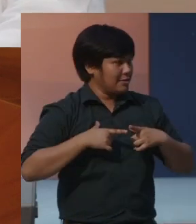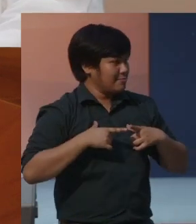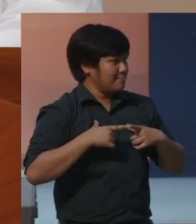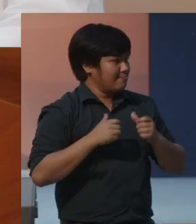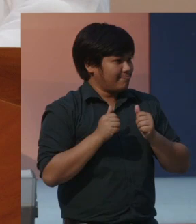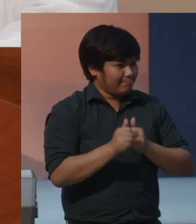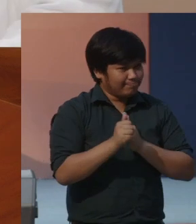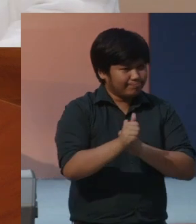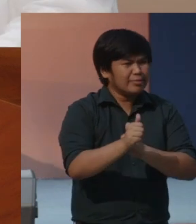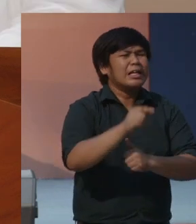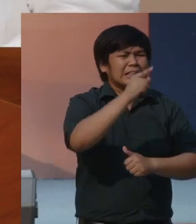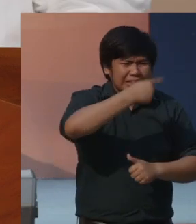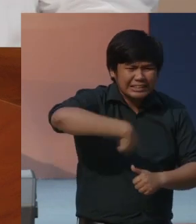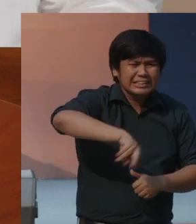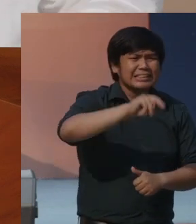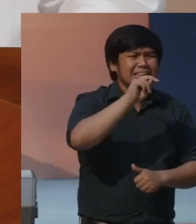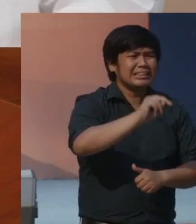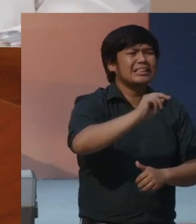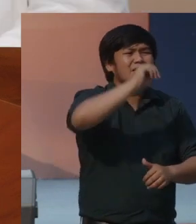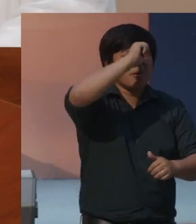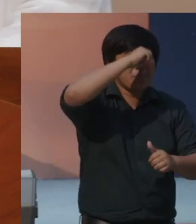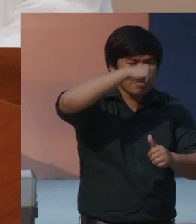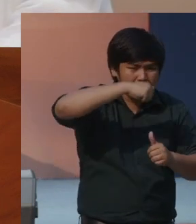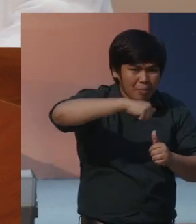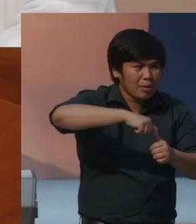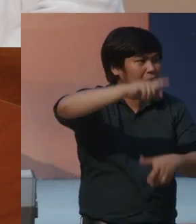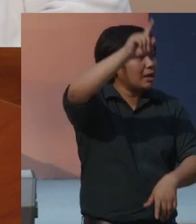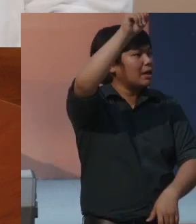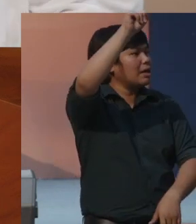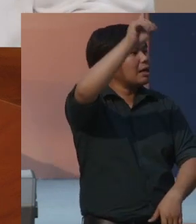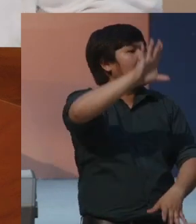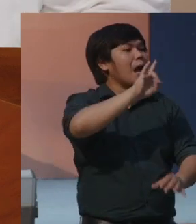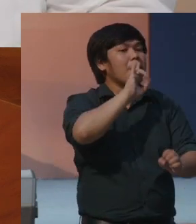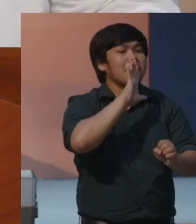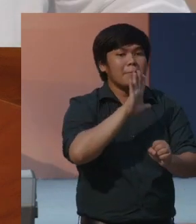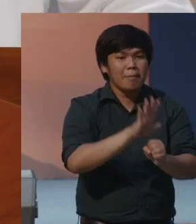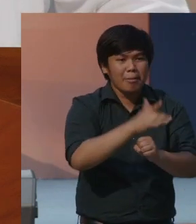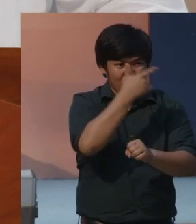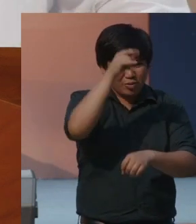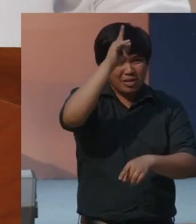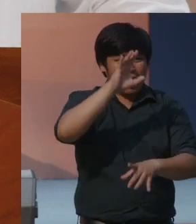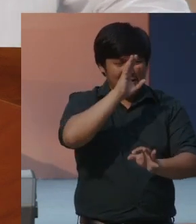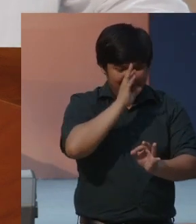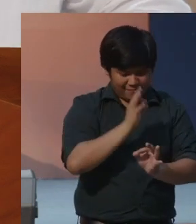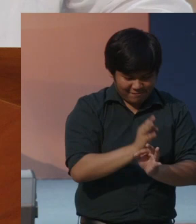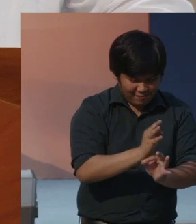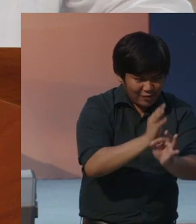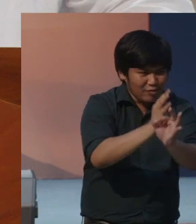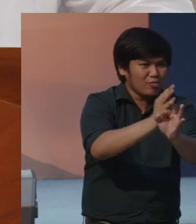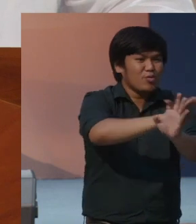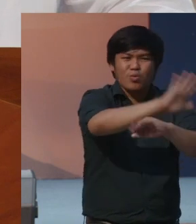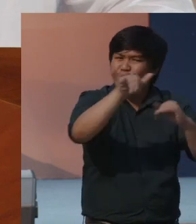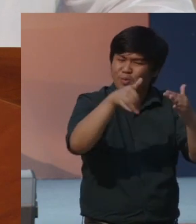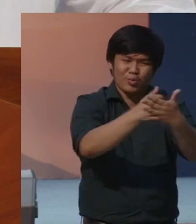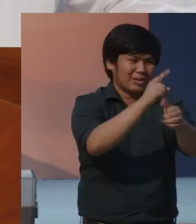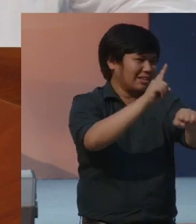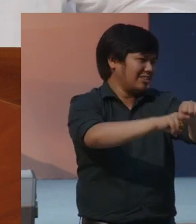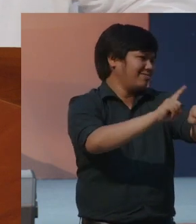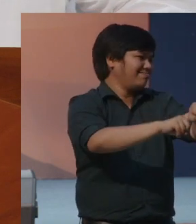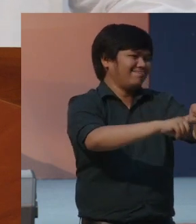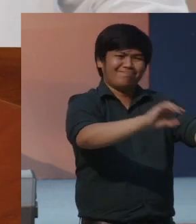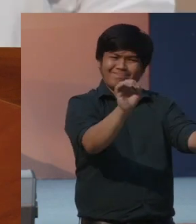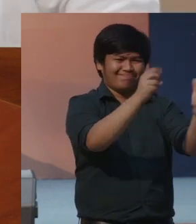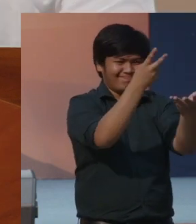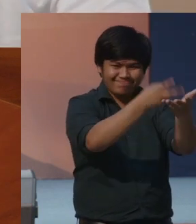nating tanganan ang mga pangako ng Diyos. Dahil tapat siya sa lahat ng panahon. Kailangan